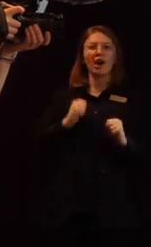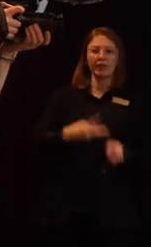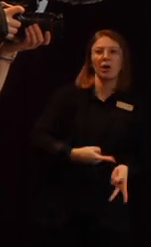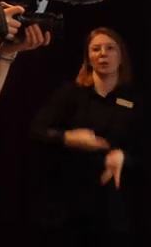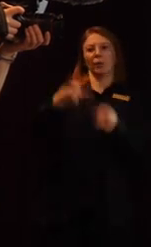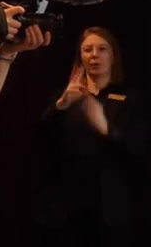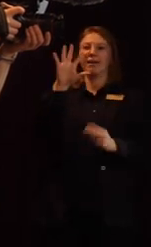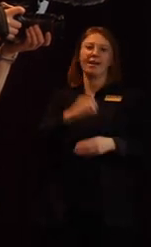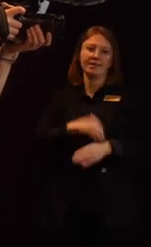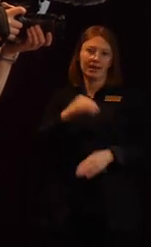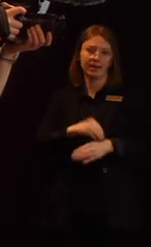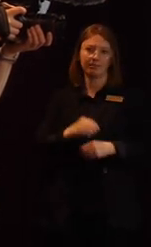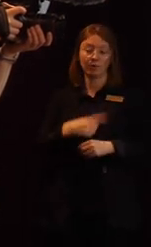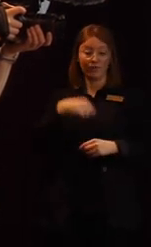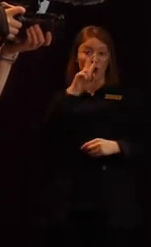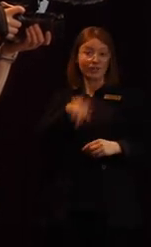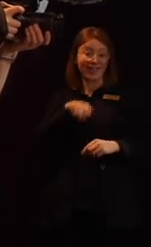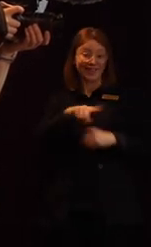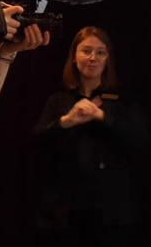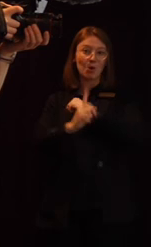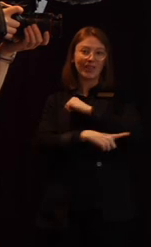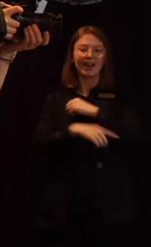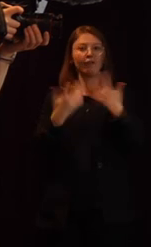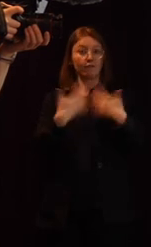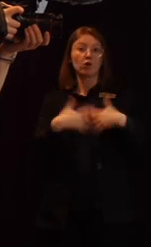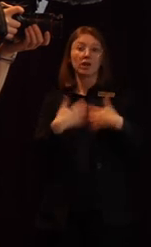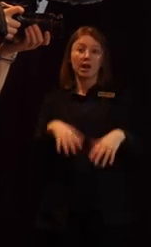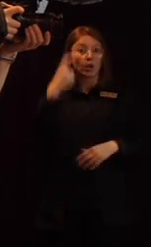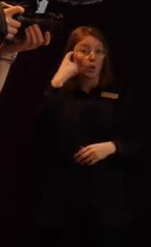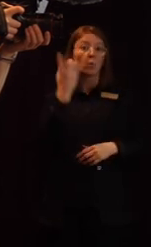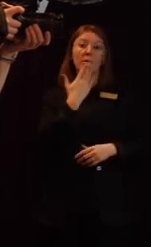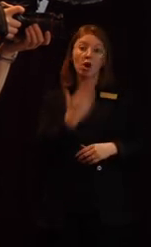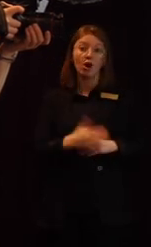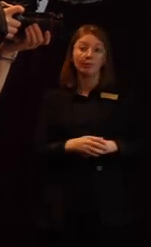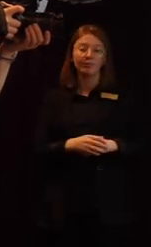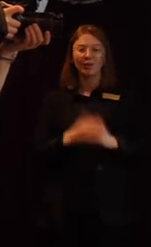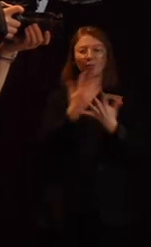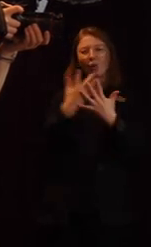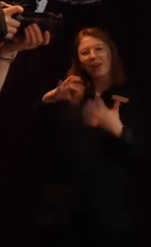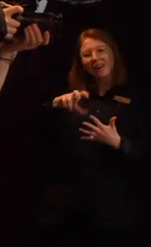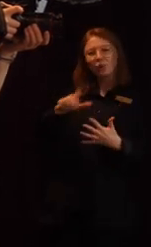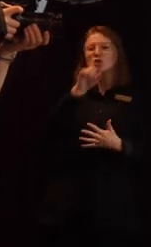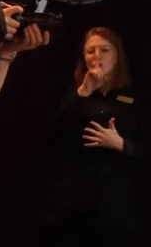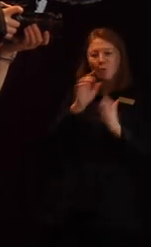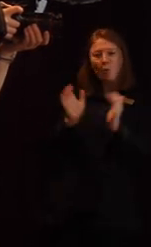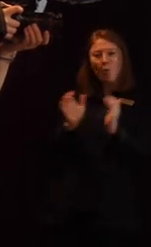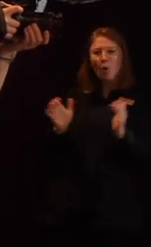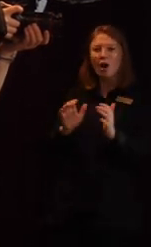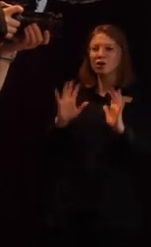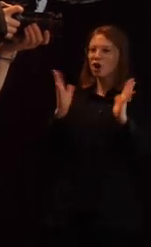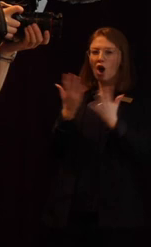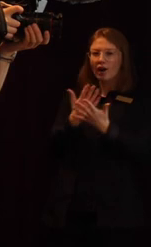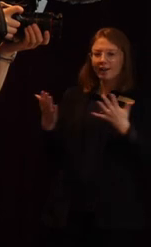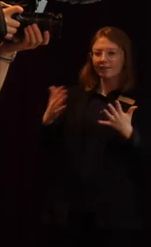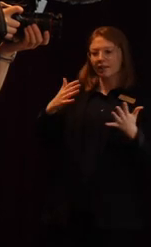ganska klok, så att många regioner är väldigt små. Man klarar inte av att samla ihop kunskap och kompetens och specialister. Men